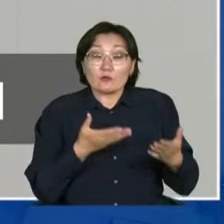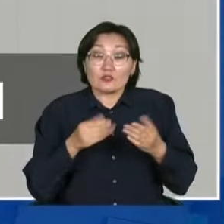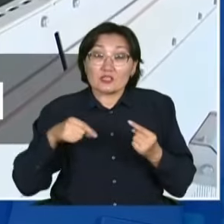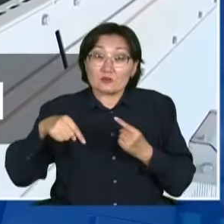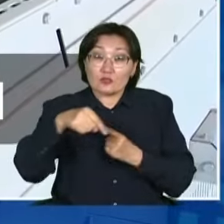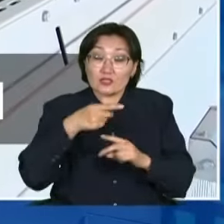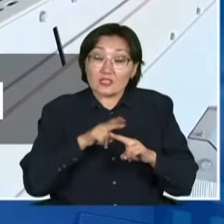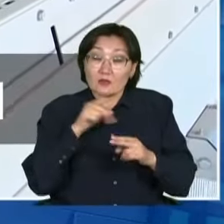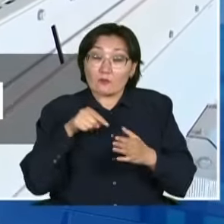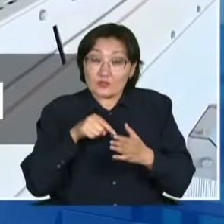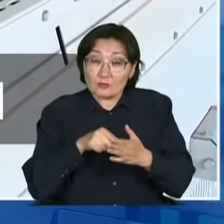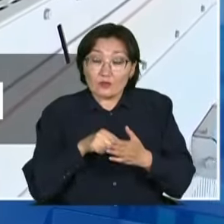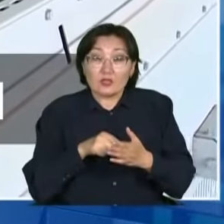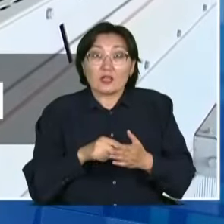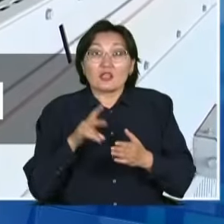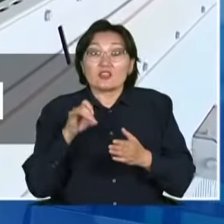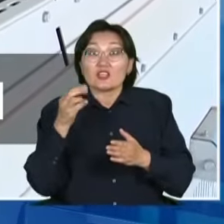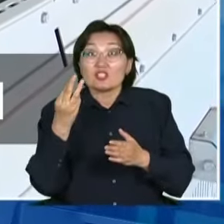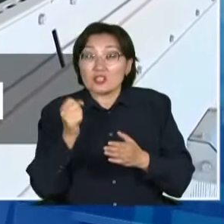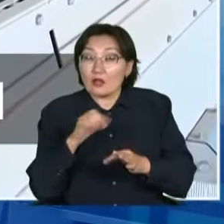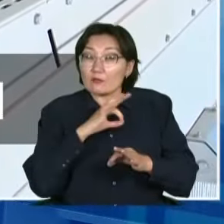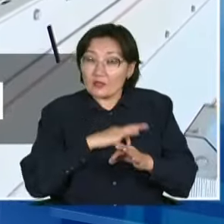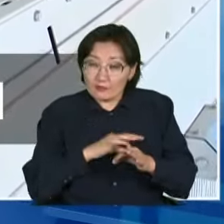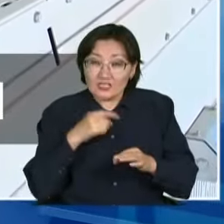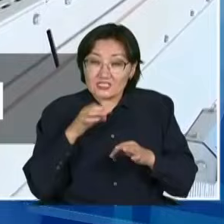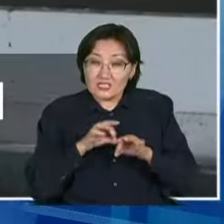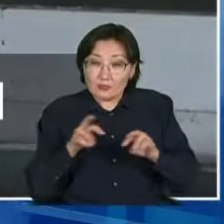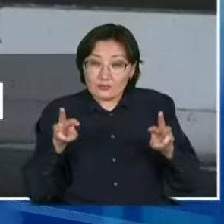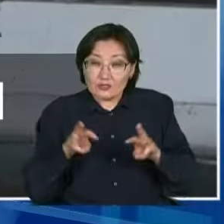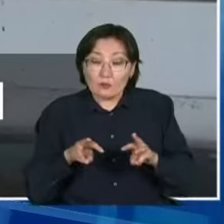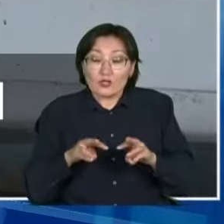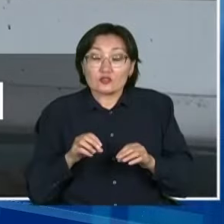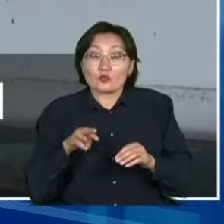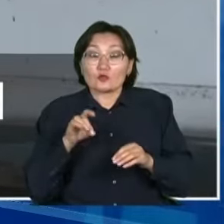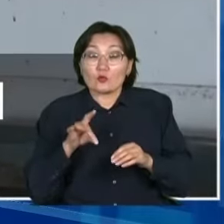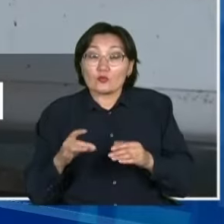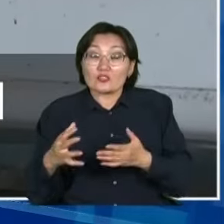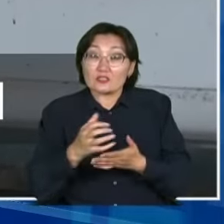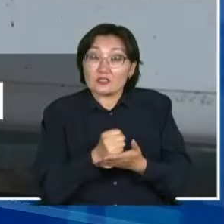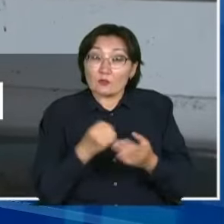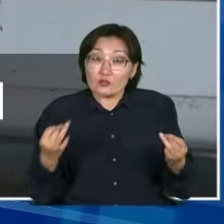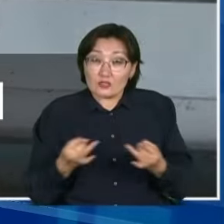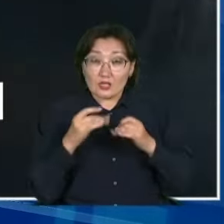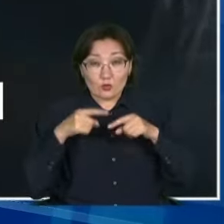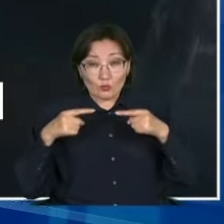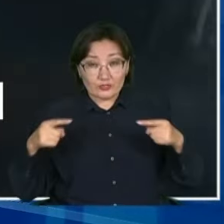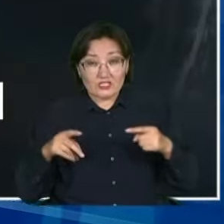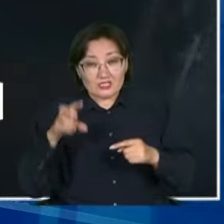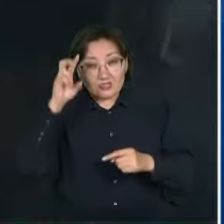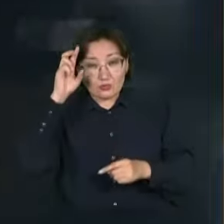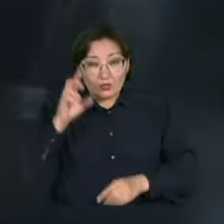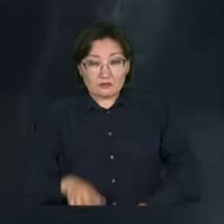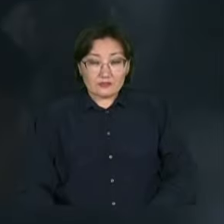этому вопросу. Ниша прибыльная, отметил министр. Тем более, что вторсырьем из Казахстана заинтересовались другие